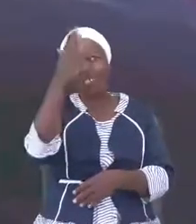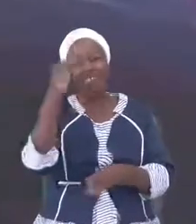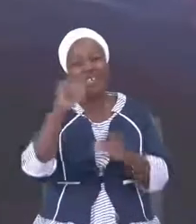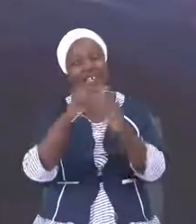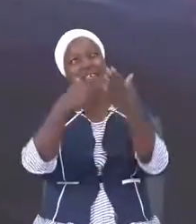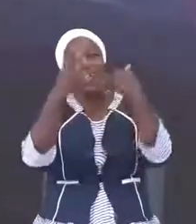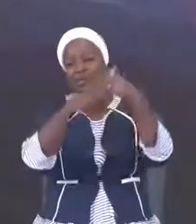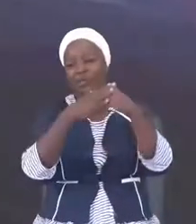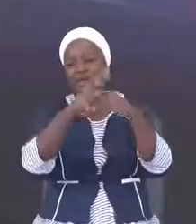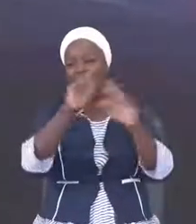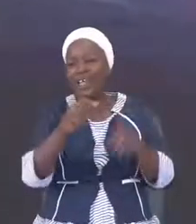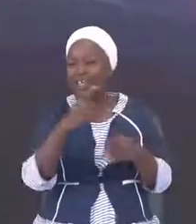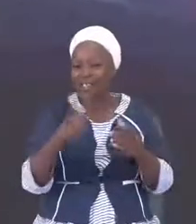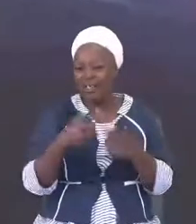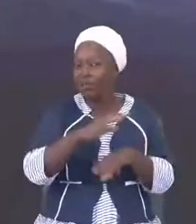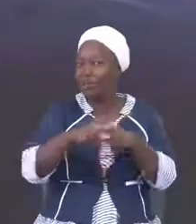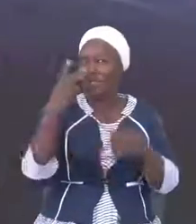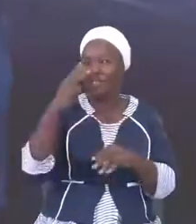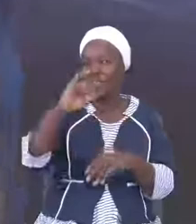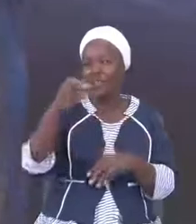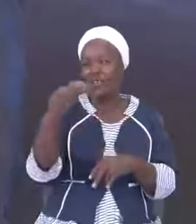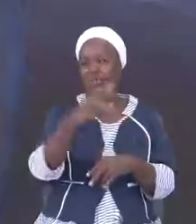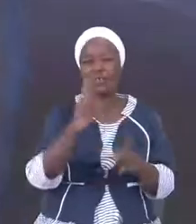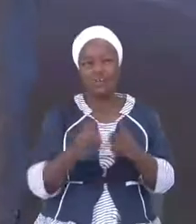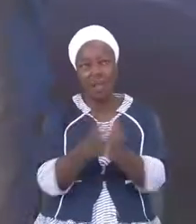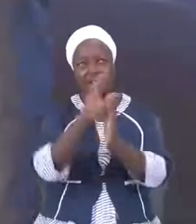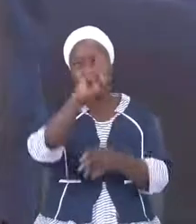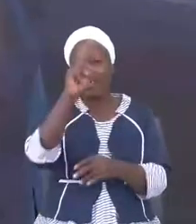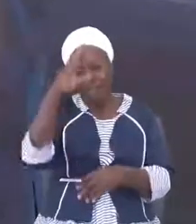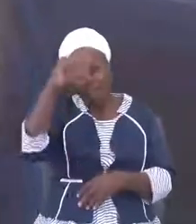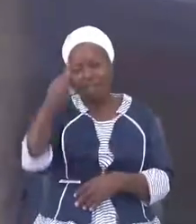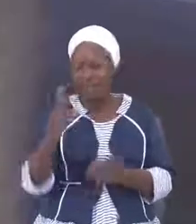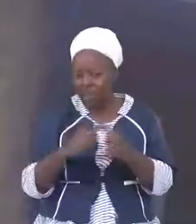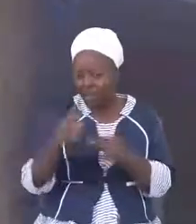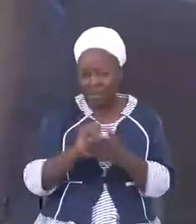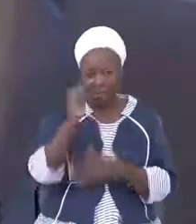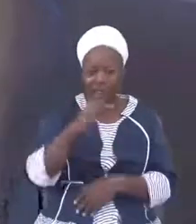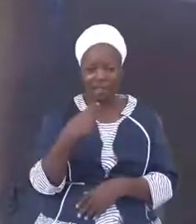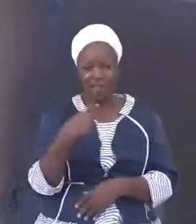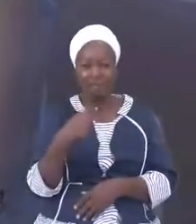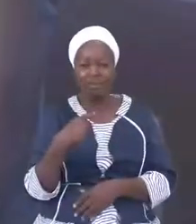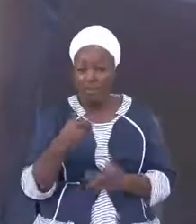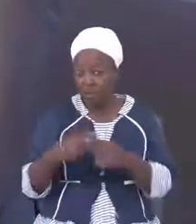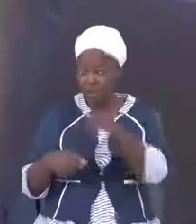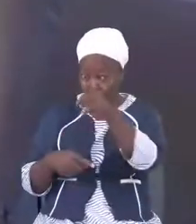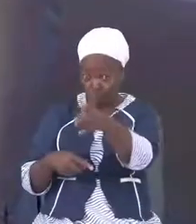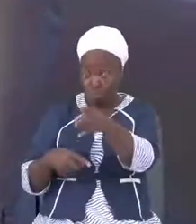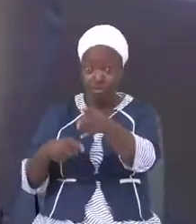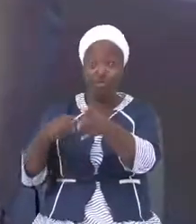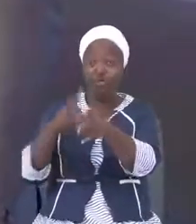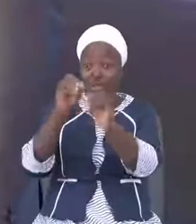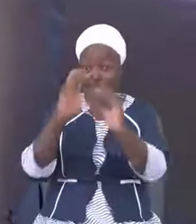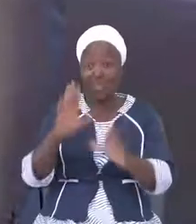et s'il n'était pas là, et s'il ne sera pas là au ciel, et que tu ne le verras pas au ciel? Et la fille a